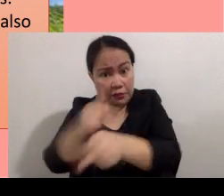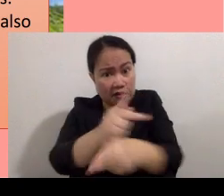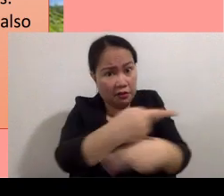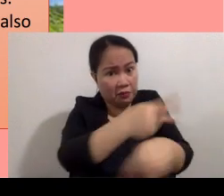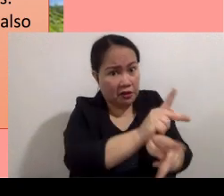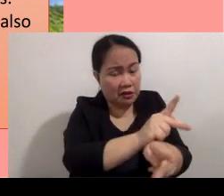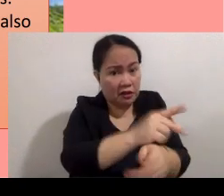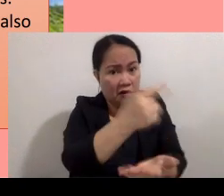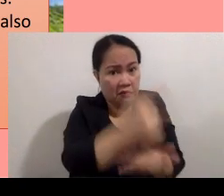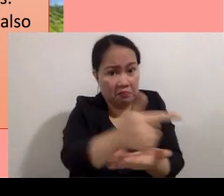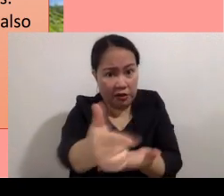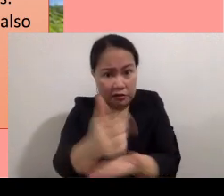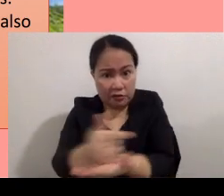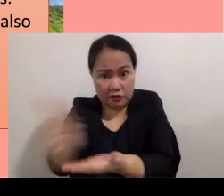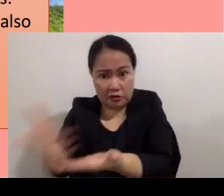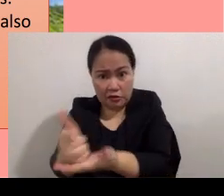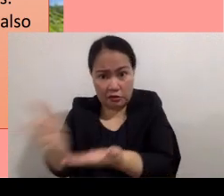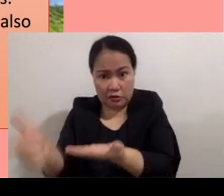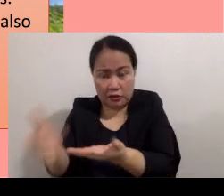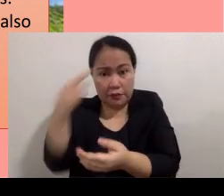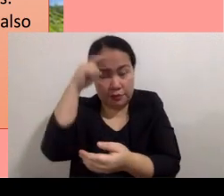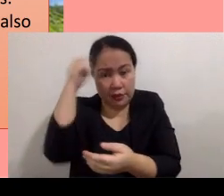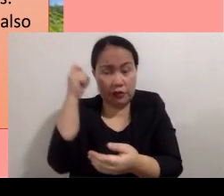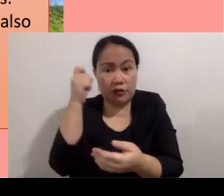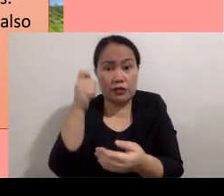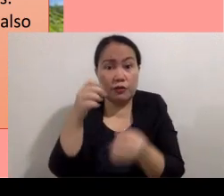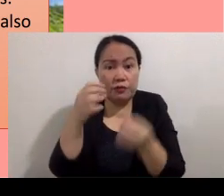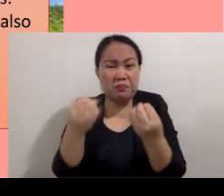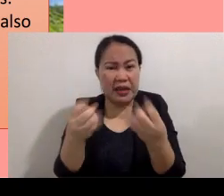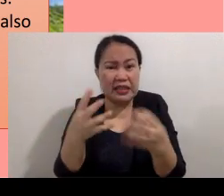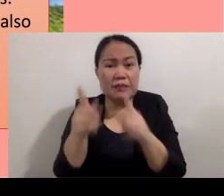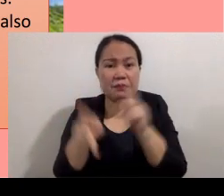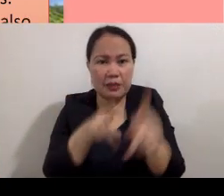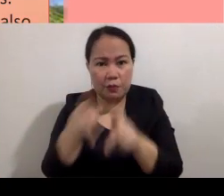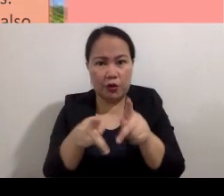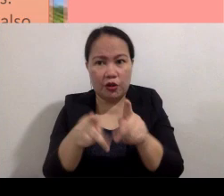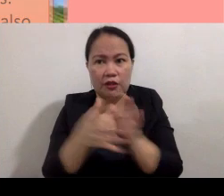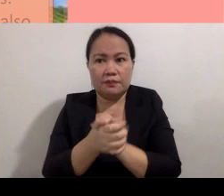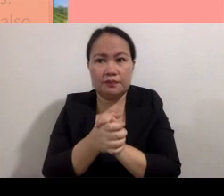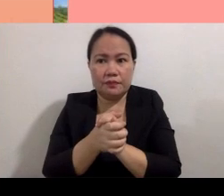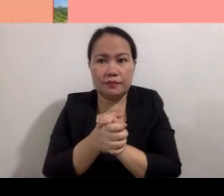ang produksyon ng mga basura dahil sa pagdami ng tao.